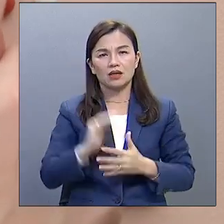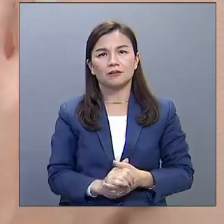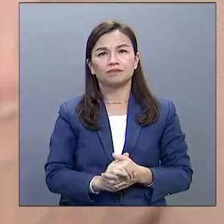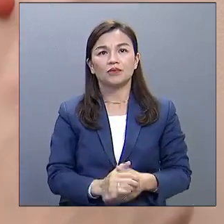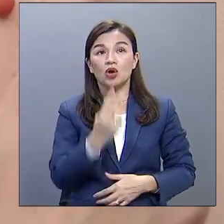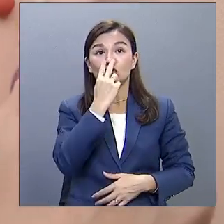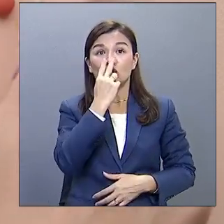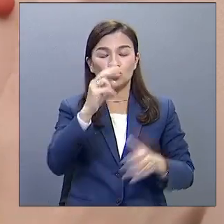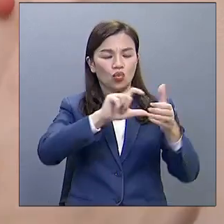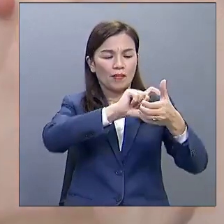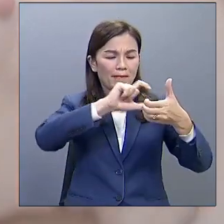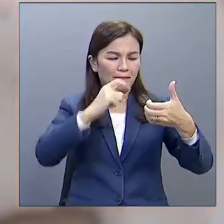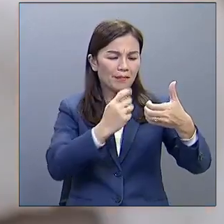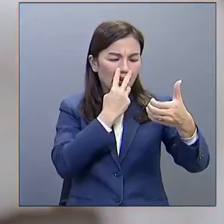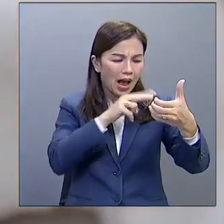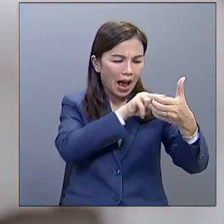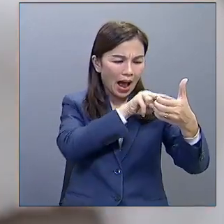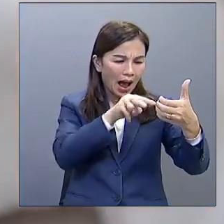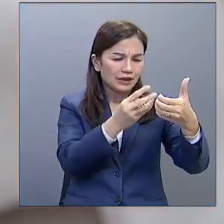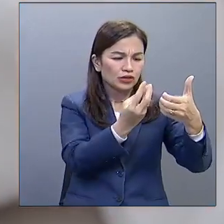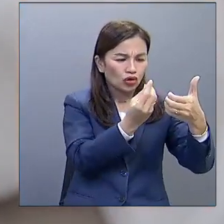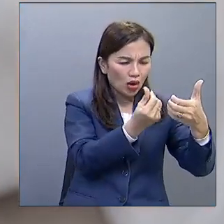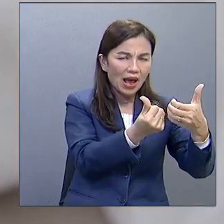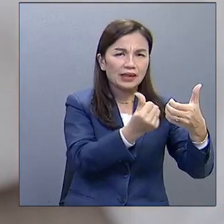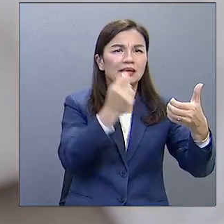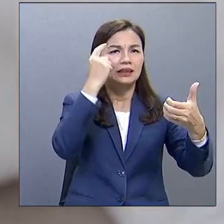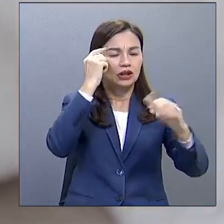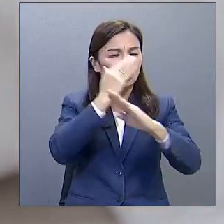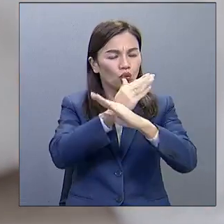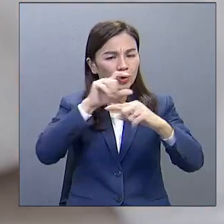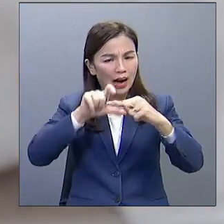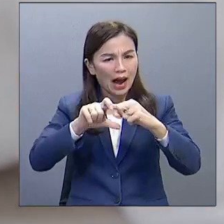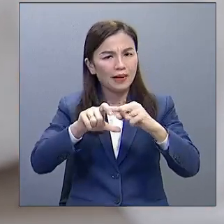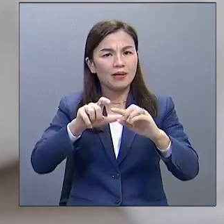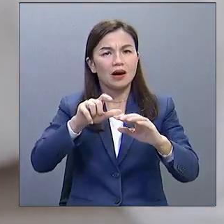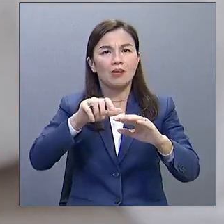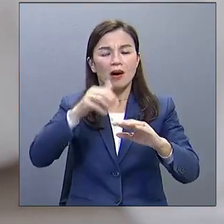ทุกครั้งว่าอันนี้มีส่วนผสมเท่าไหร่แล้วเรามาดูว่าเออมันมากเกินไปไหมนะคะเ